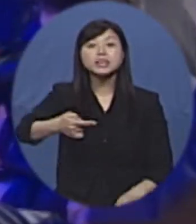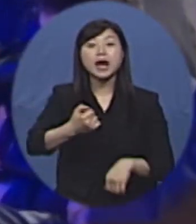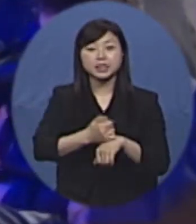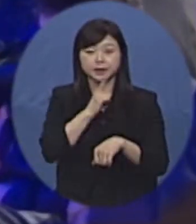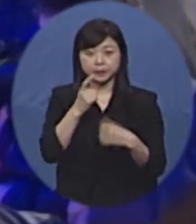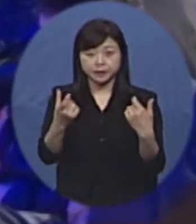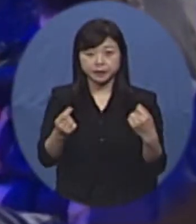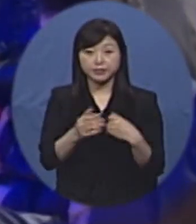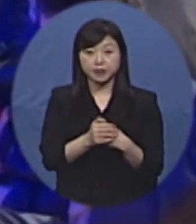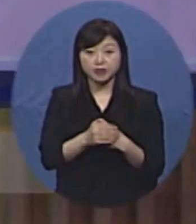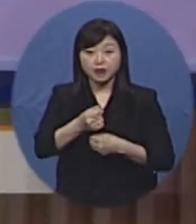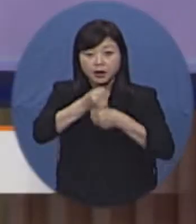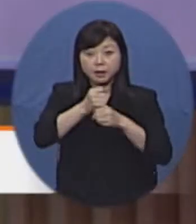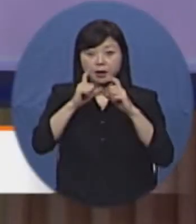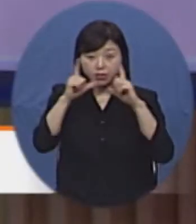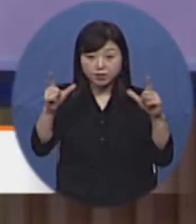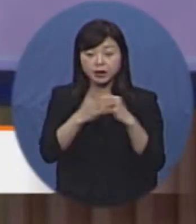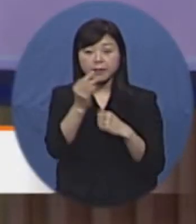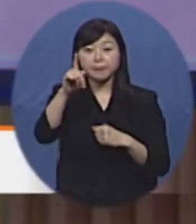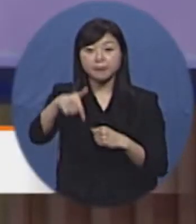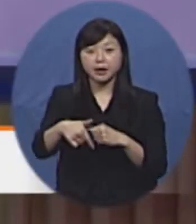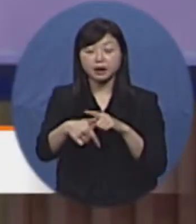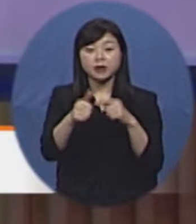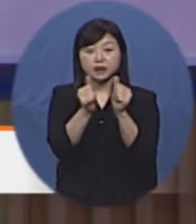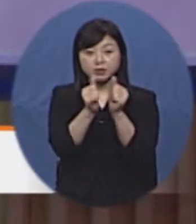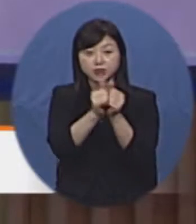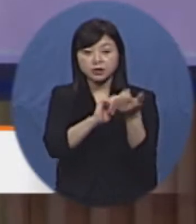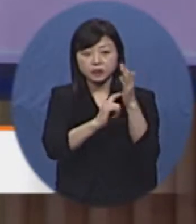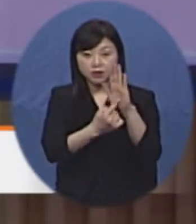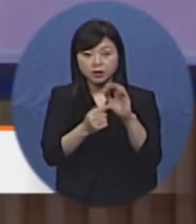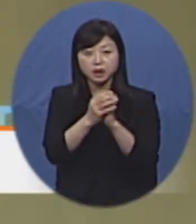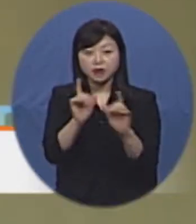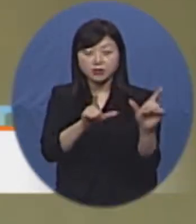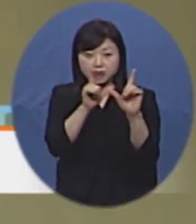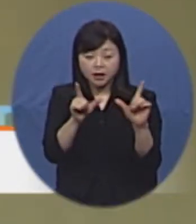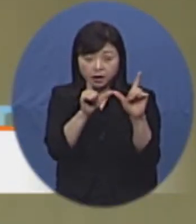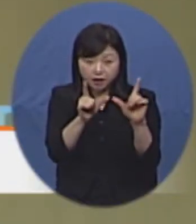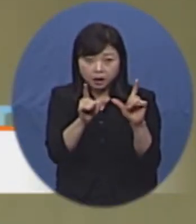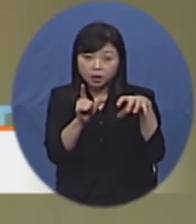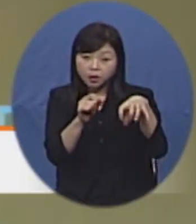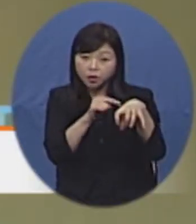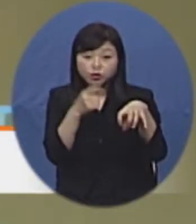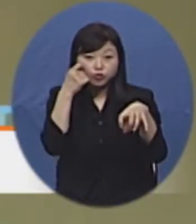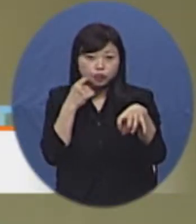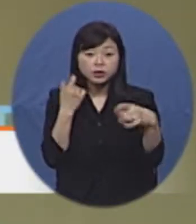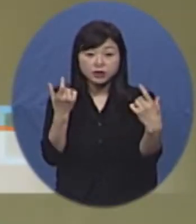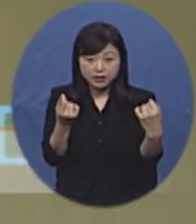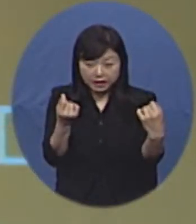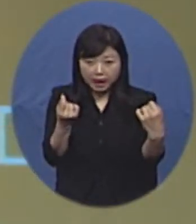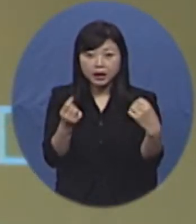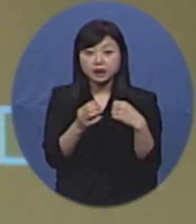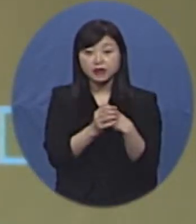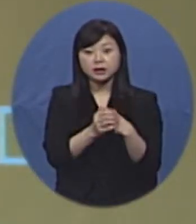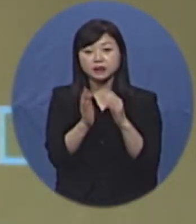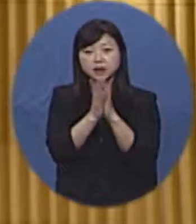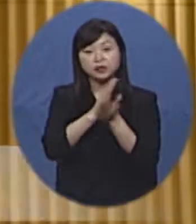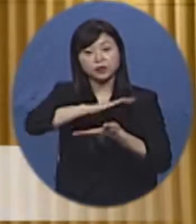캠페인 선포식과 함께 박 의원이 출간한 책 삶의 플랫폼은 눈물이다의 출판 기념 행사가